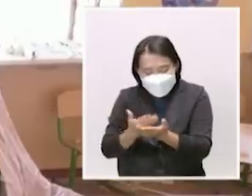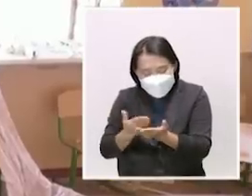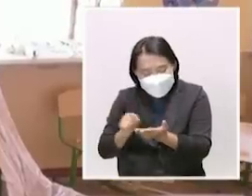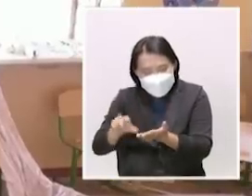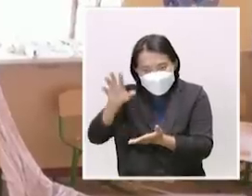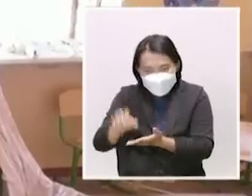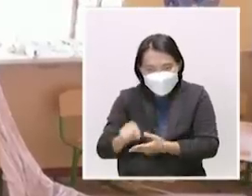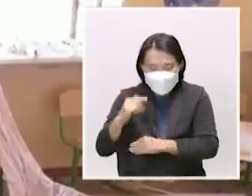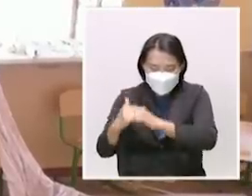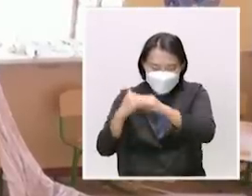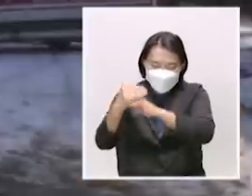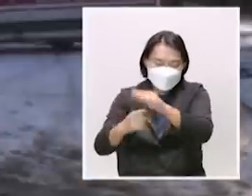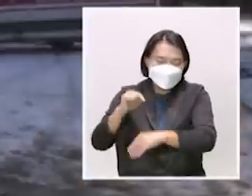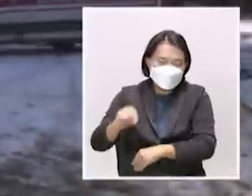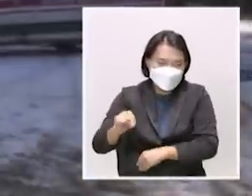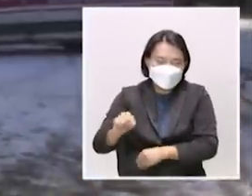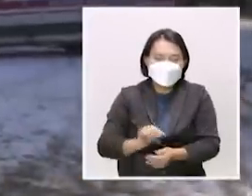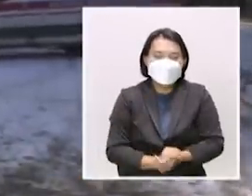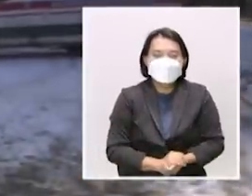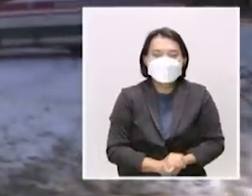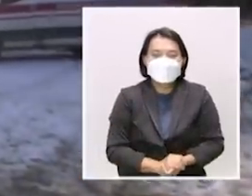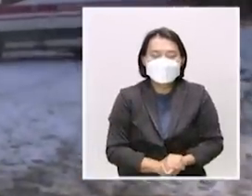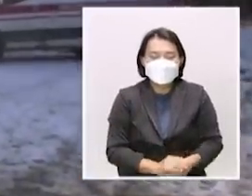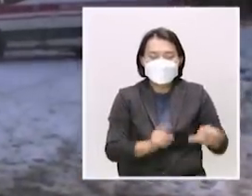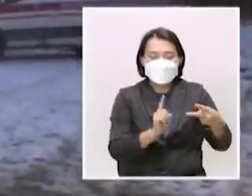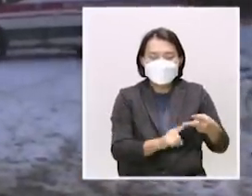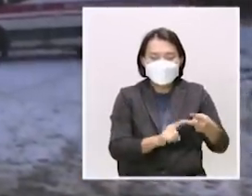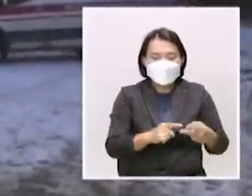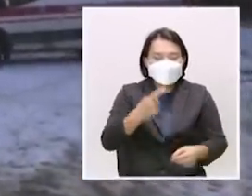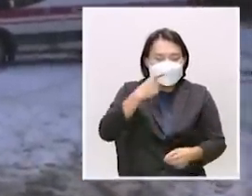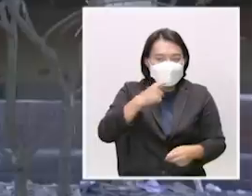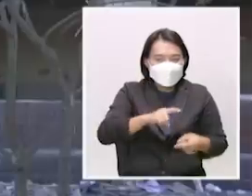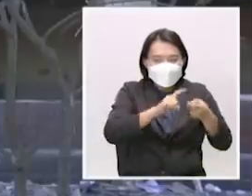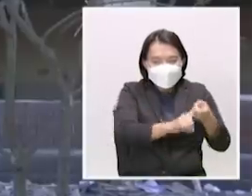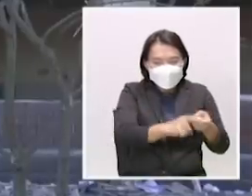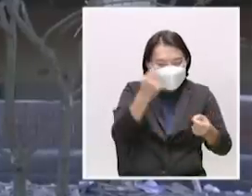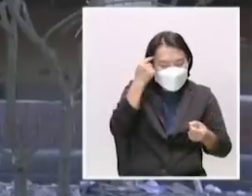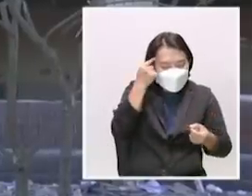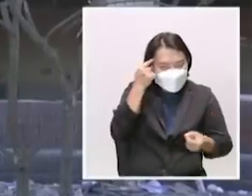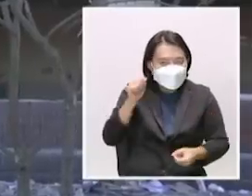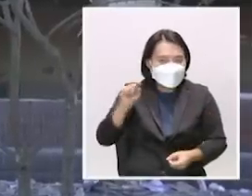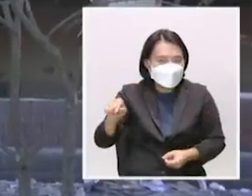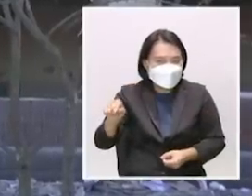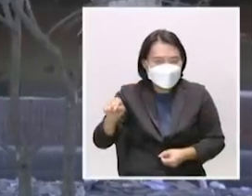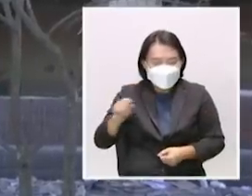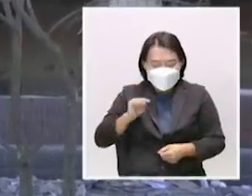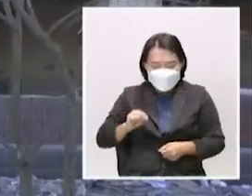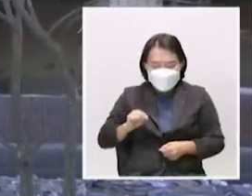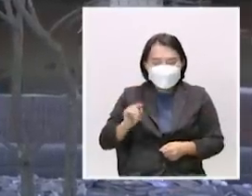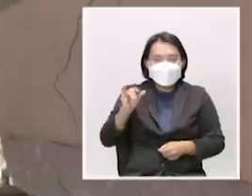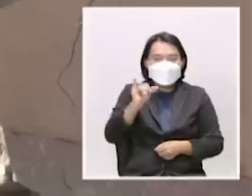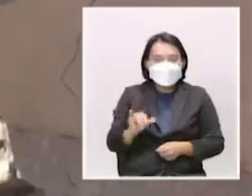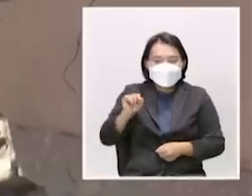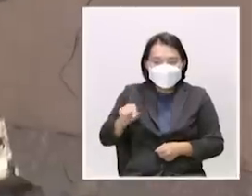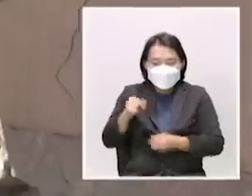ช่วย